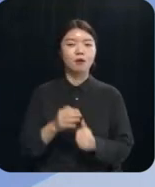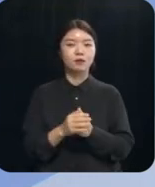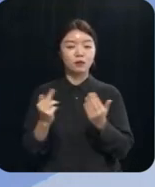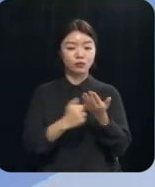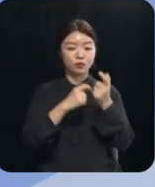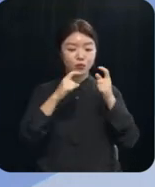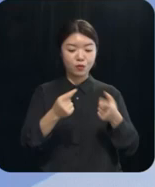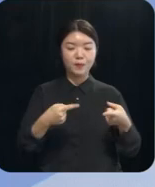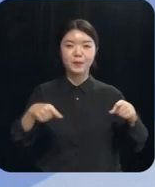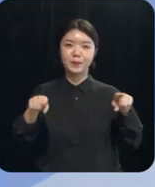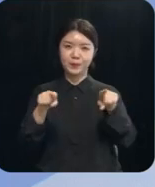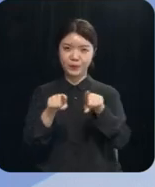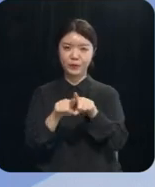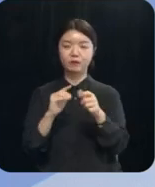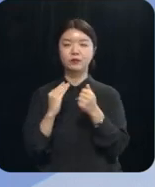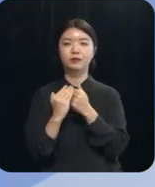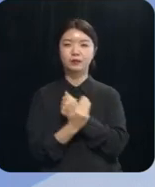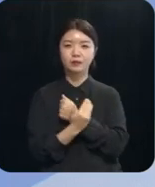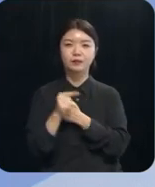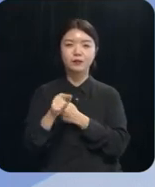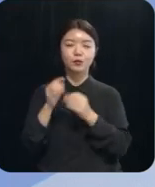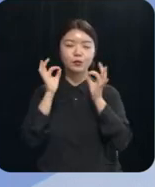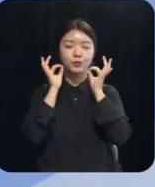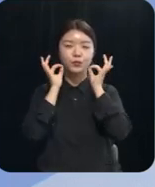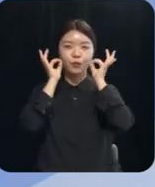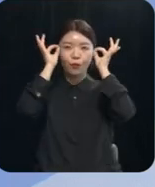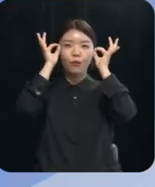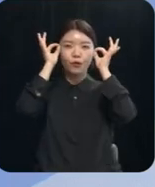제주를 함께 지키는 그런 노력이